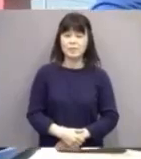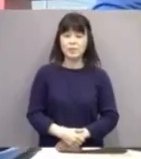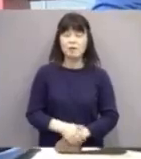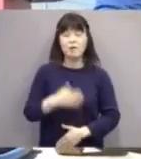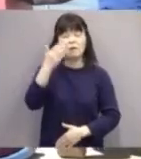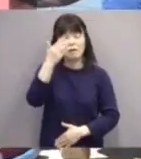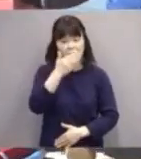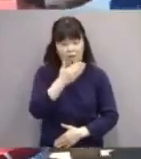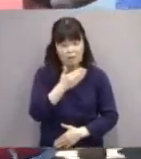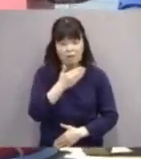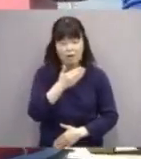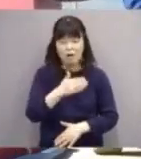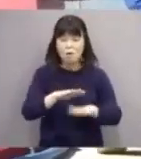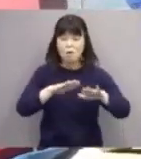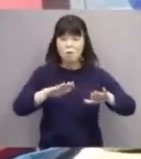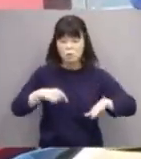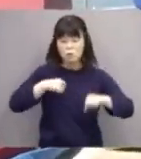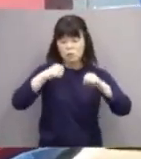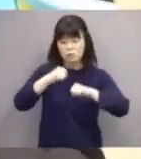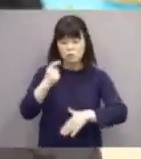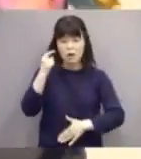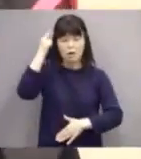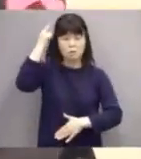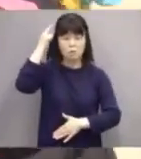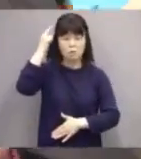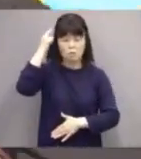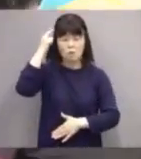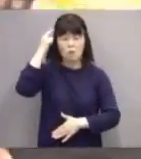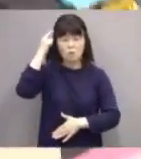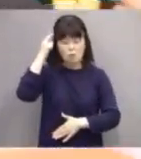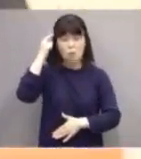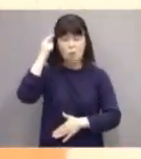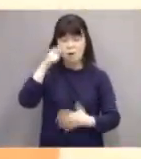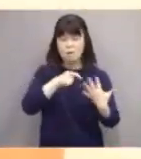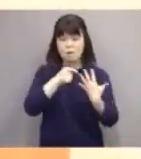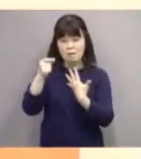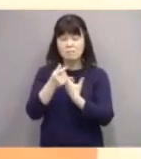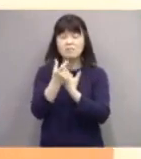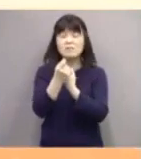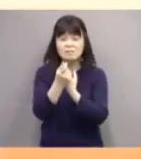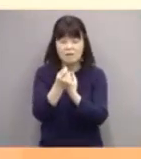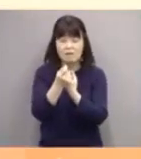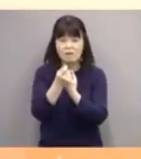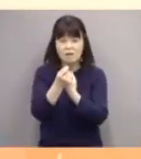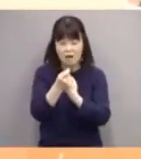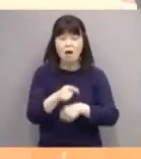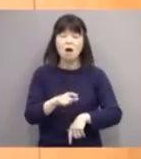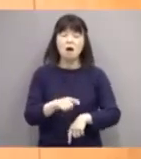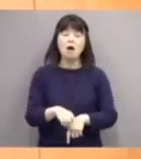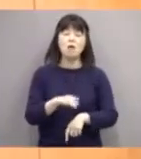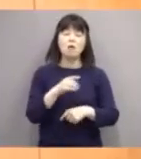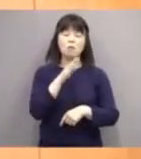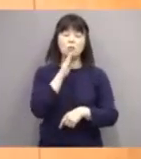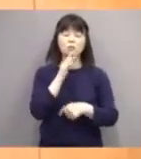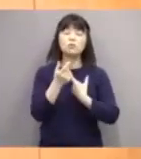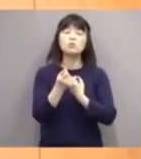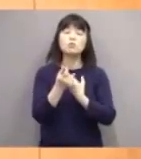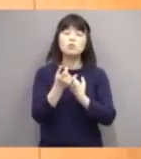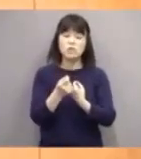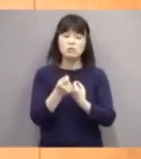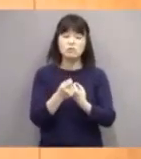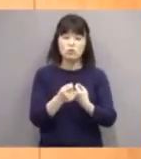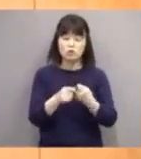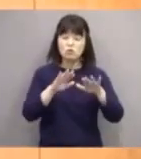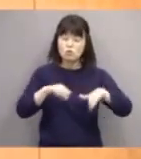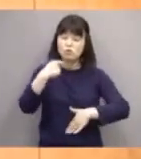ということはその子どもの自由な発想が十分に生かされているということになるんでしょうか。 それが多分幼児教育の根っ